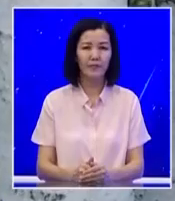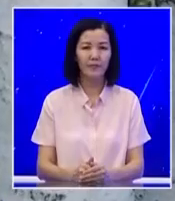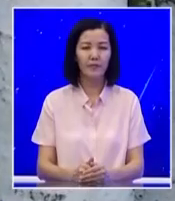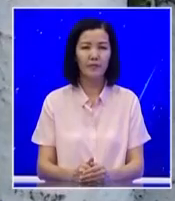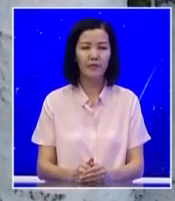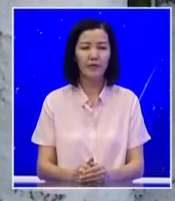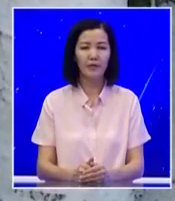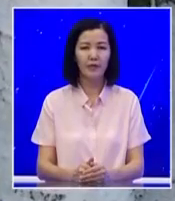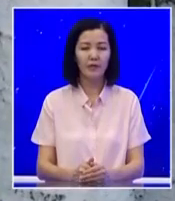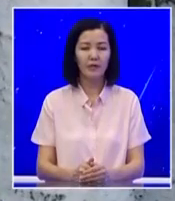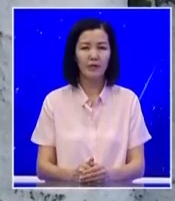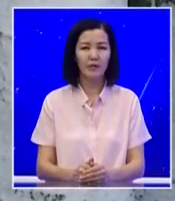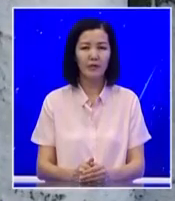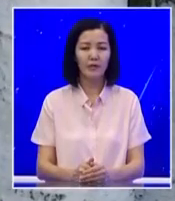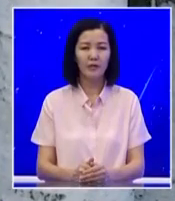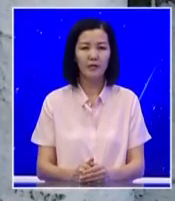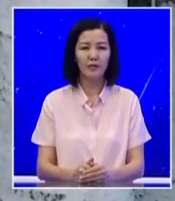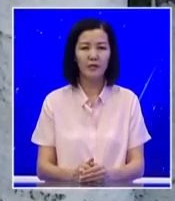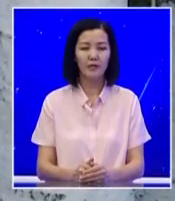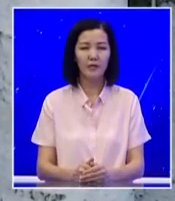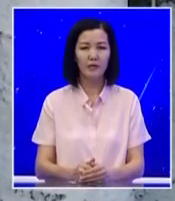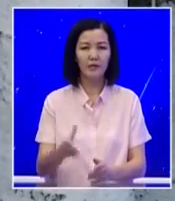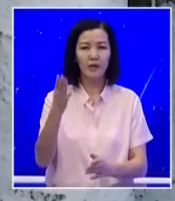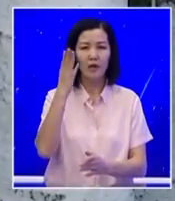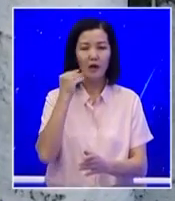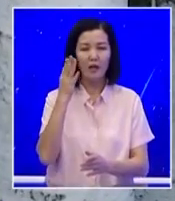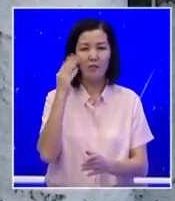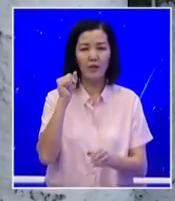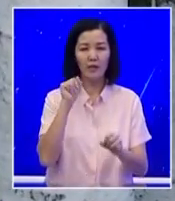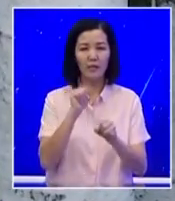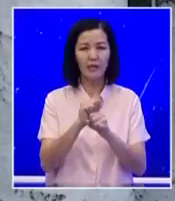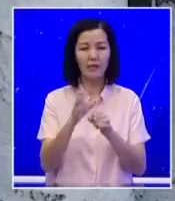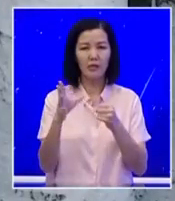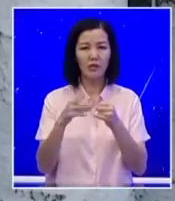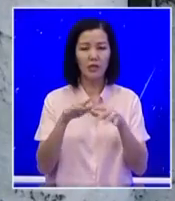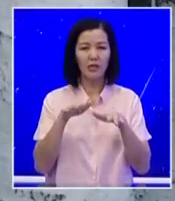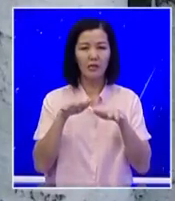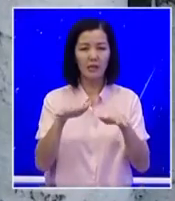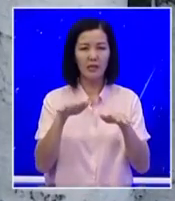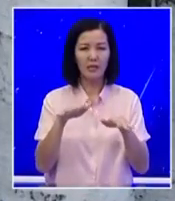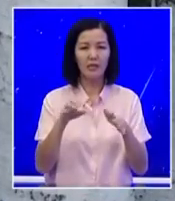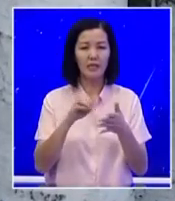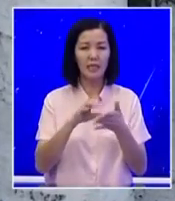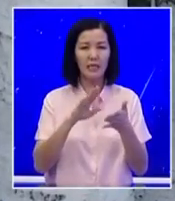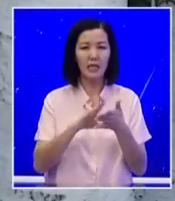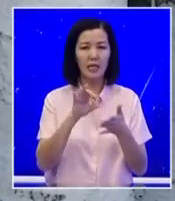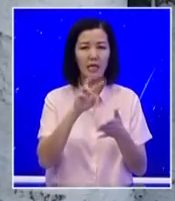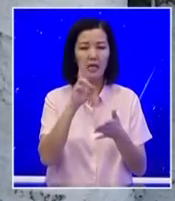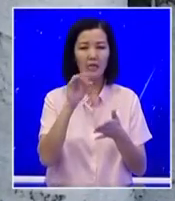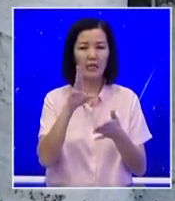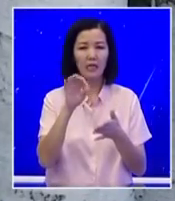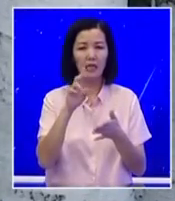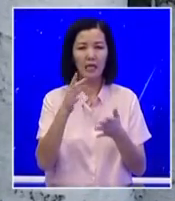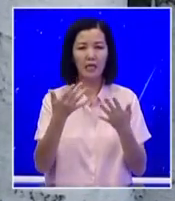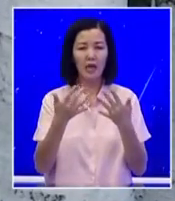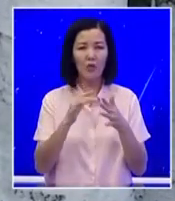Сейсмостанция города Алматы была зарегистрирована землетрясение. Алматы сейсмикалық станциясында жер сілкіну жағдайы тіркелді. Ескелді ауданына қарасты Теректі ауылында